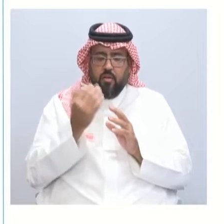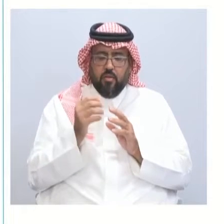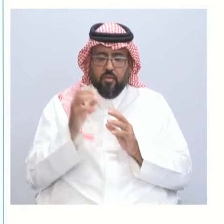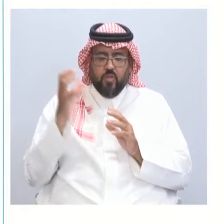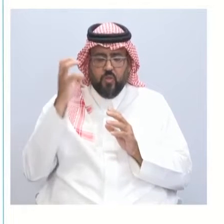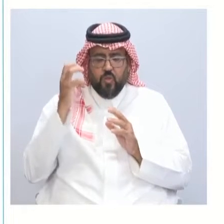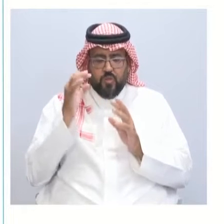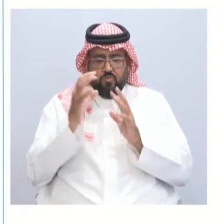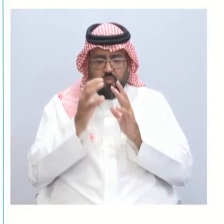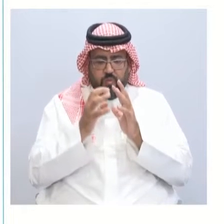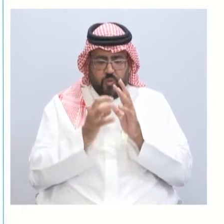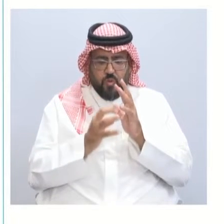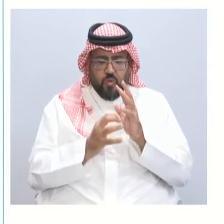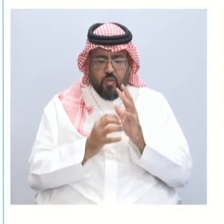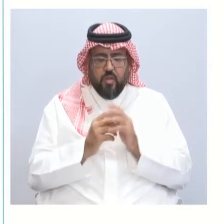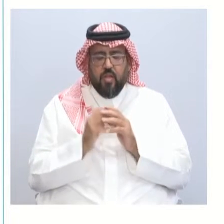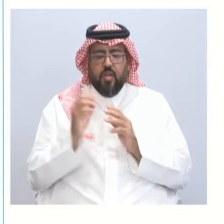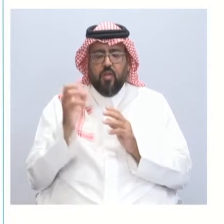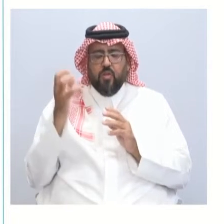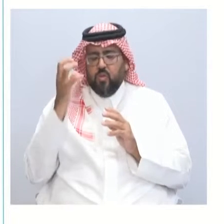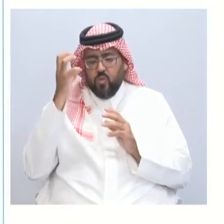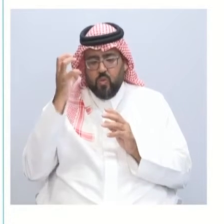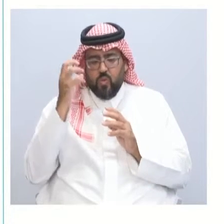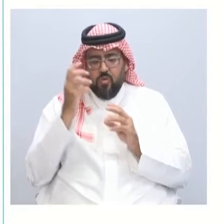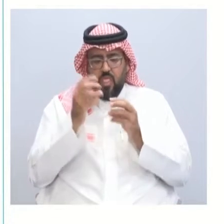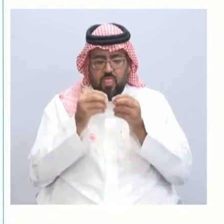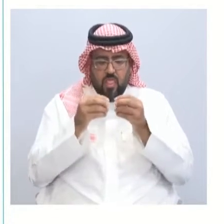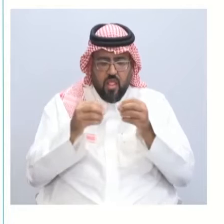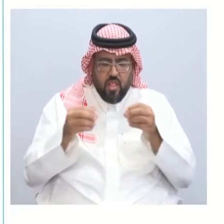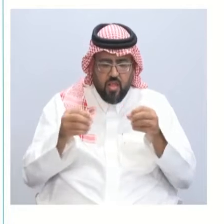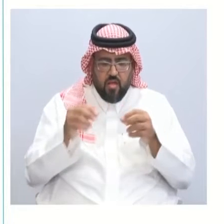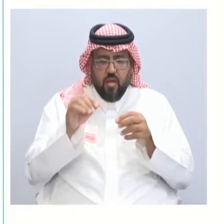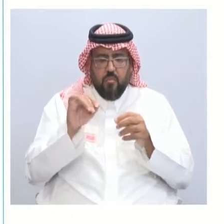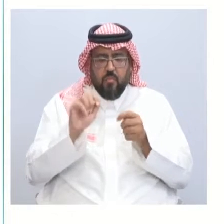صخور رسوبيه وصخور